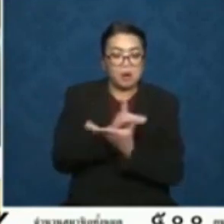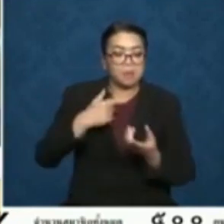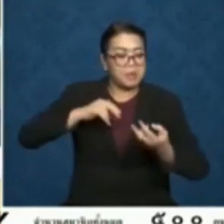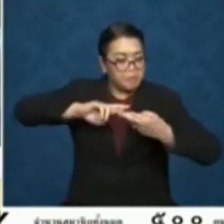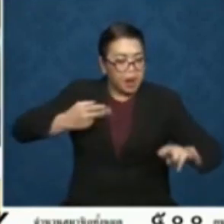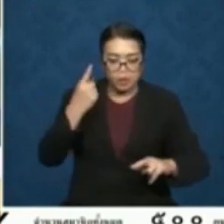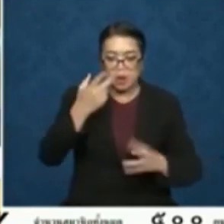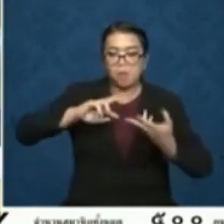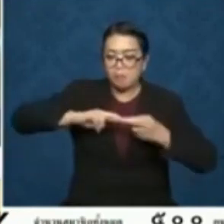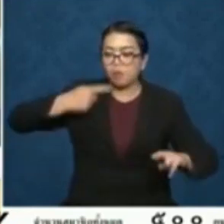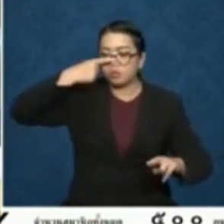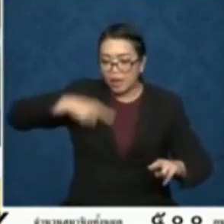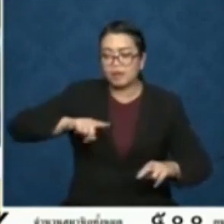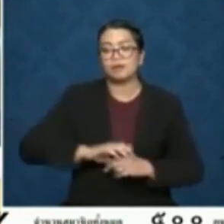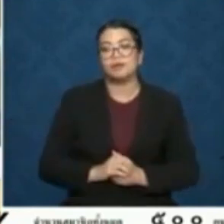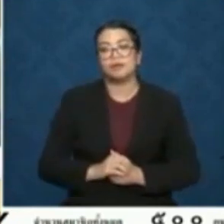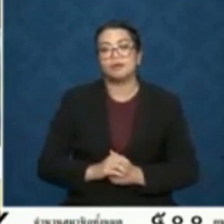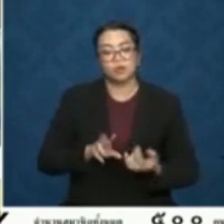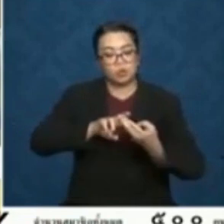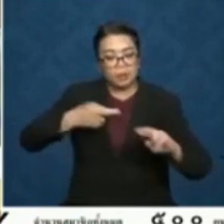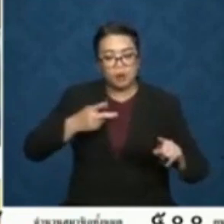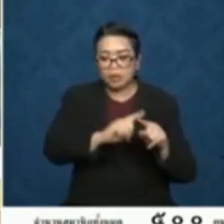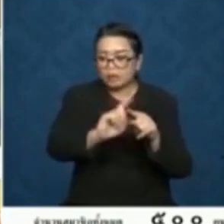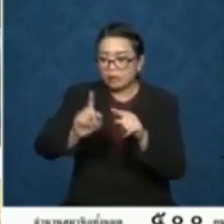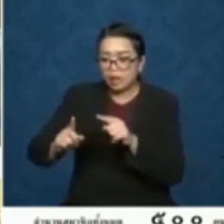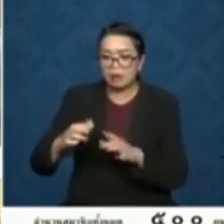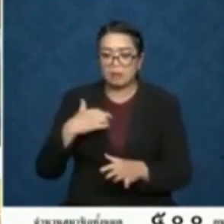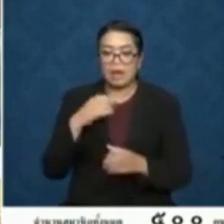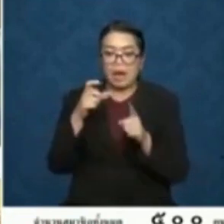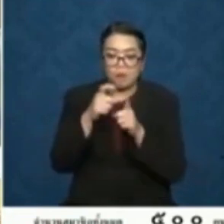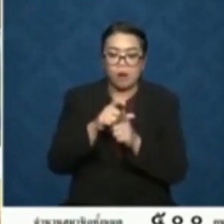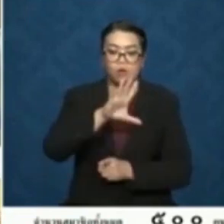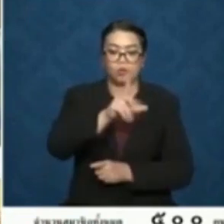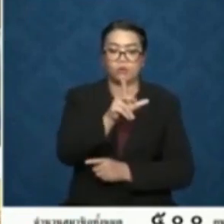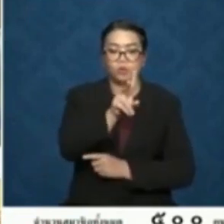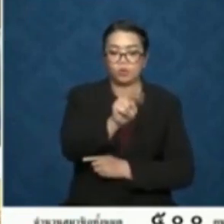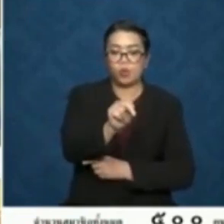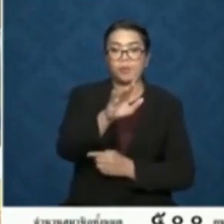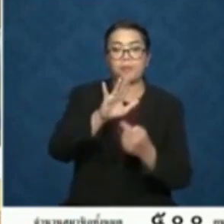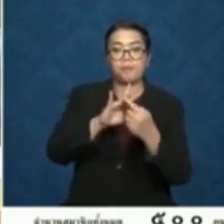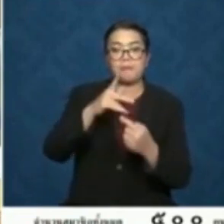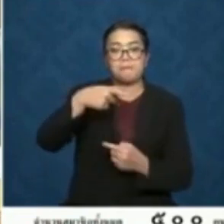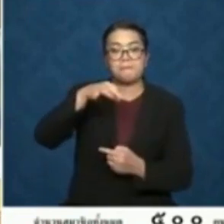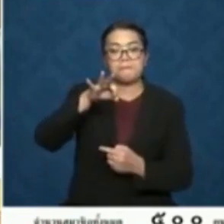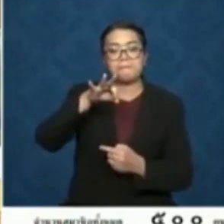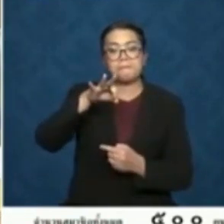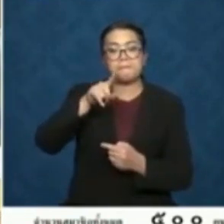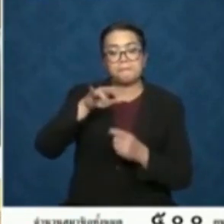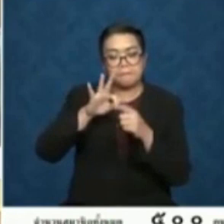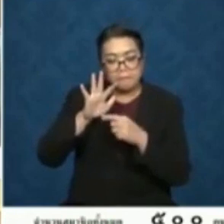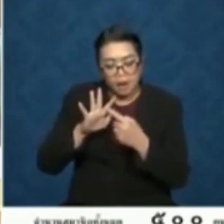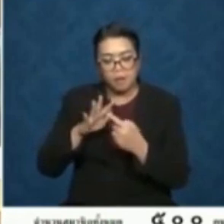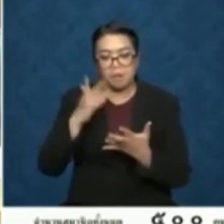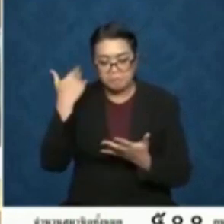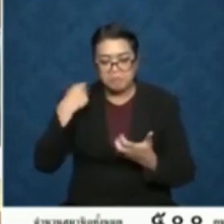ทศไทยเนี่ยไม่มีชนเผ่าครับประเทศไทยมีเผ่าเดียวคือเผ่าไทยฉะนั้นถ้าเราออกกฎหมายเนี่ยมีคำว่าชนเผ่า